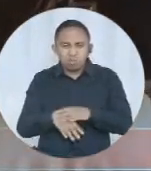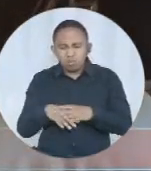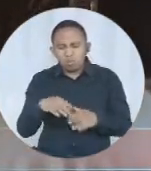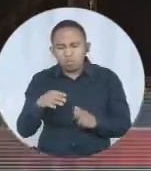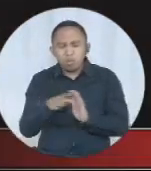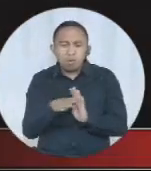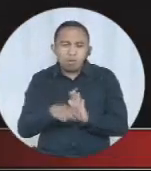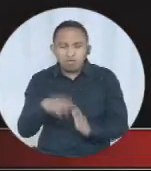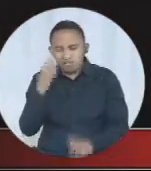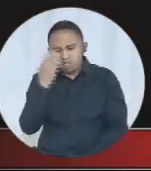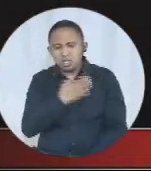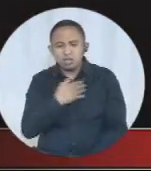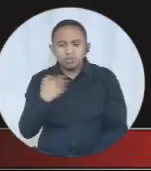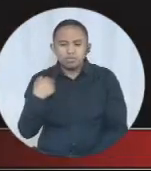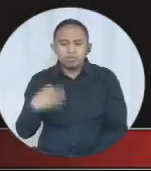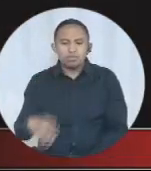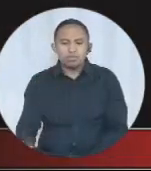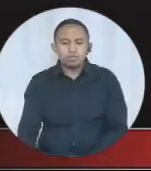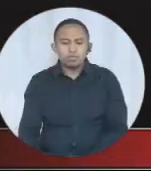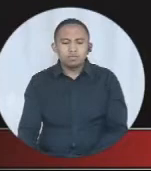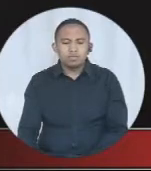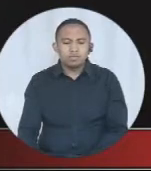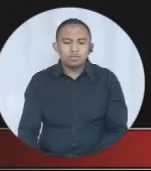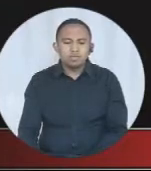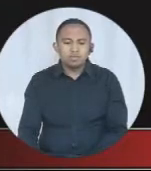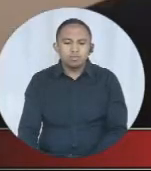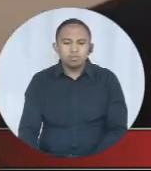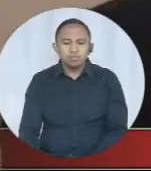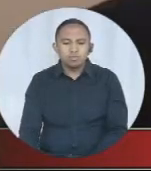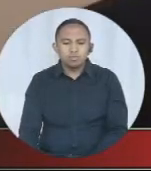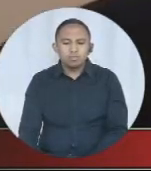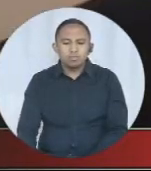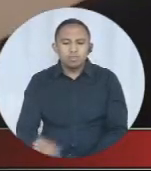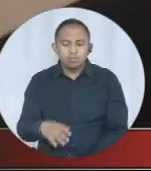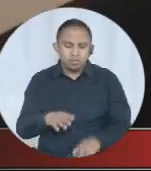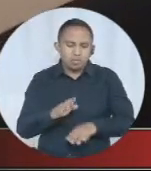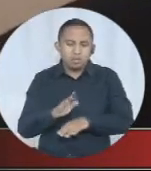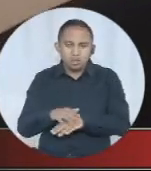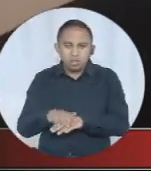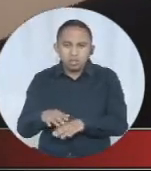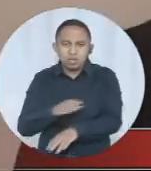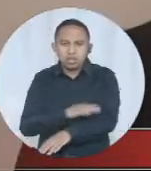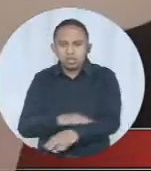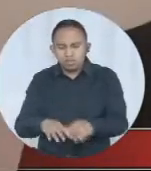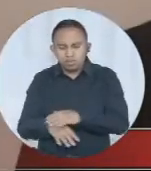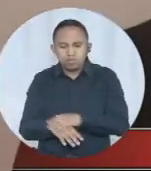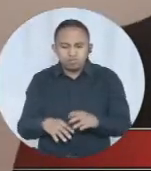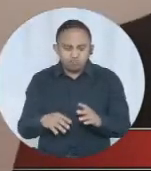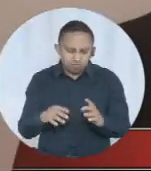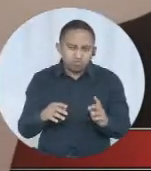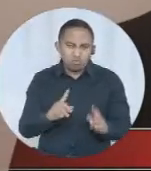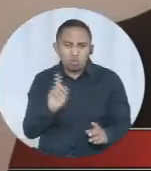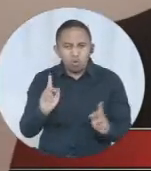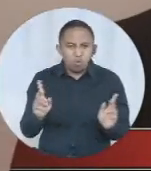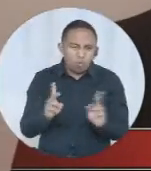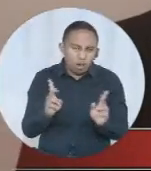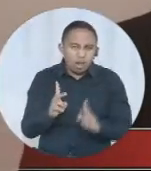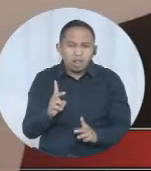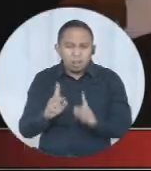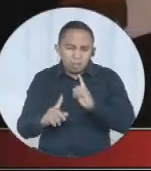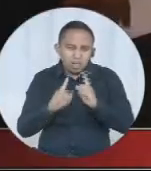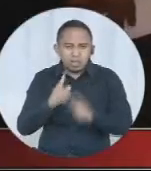izany malina ny filana maro lafy eo amin'izay sehatry ny fahasalamana izay naharitra ora iray teo moa